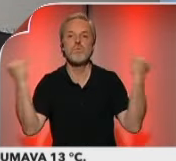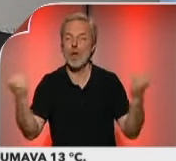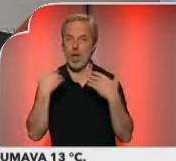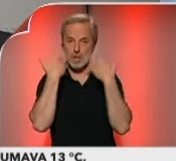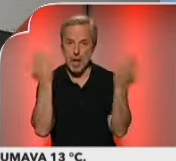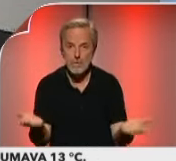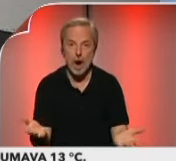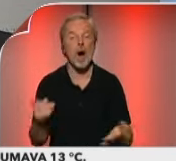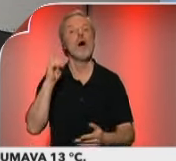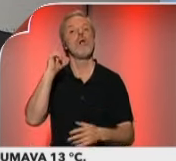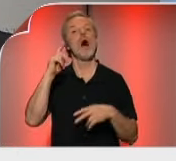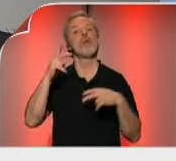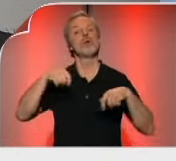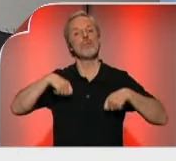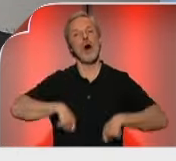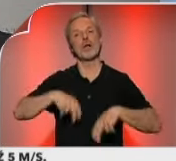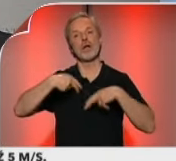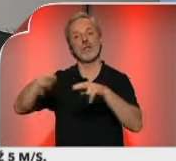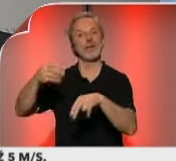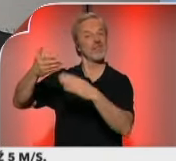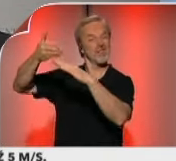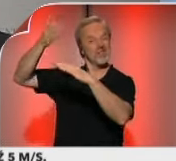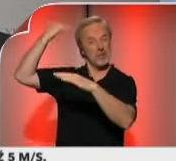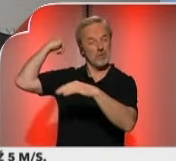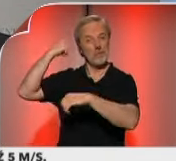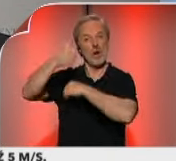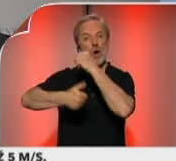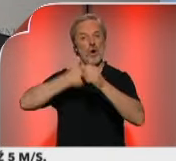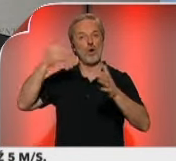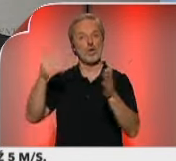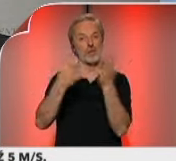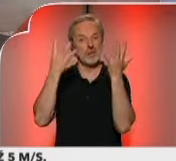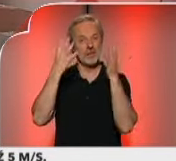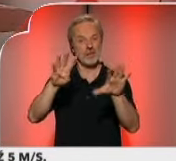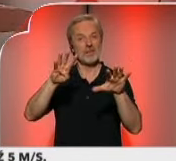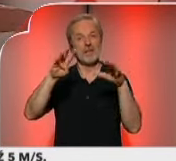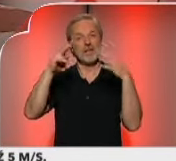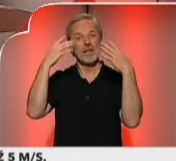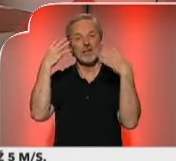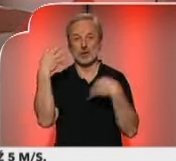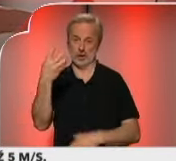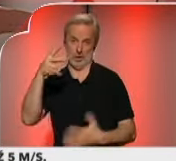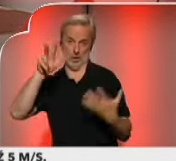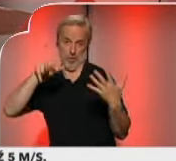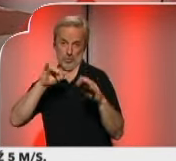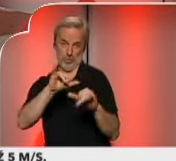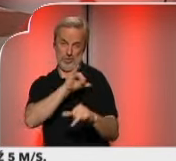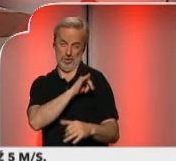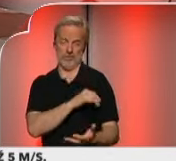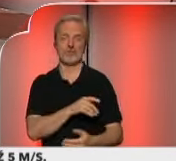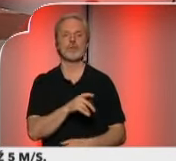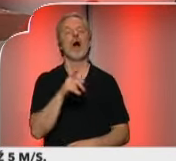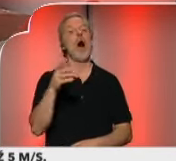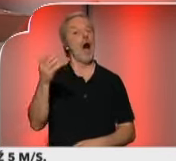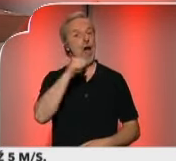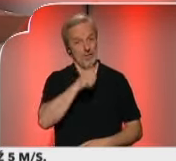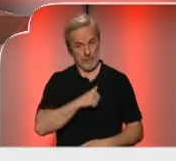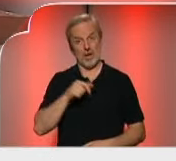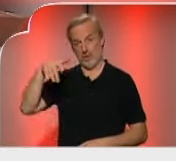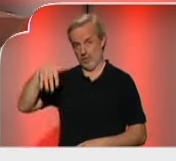48 takže my budeme to blokovat včera v tomto pořadu kardinál Dominik Duka garantoval že to před rok 48